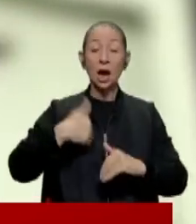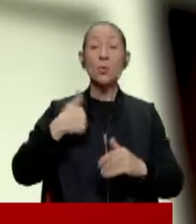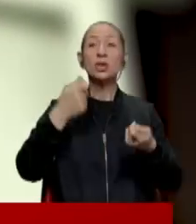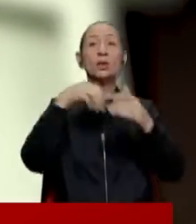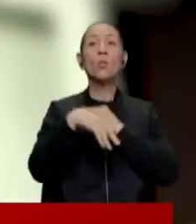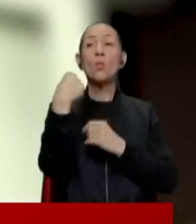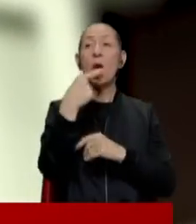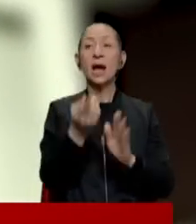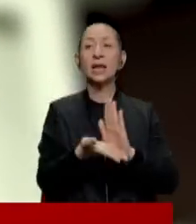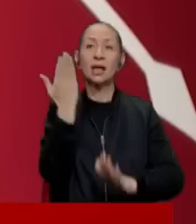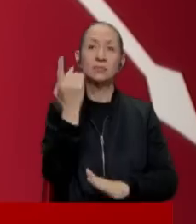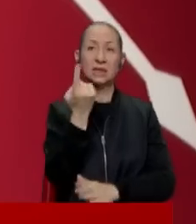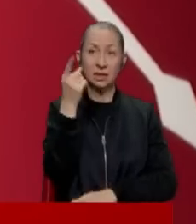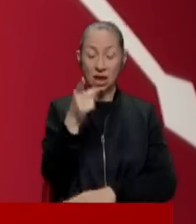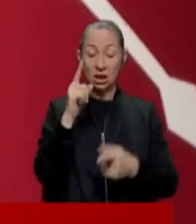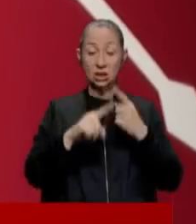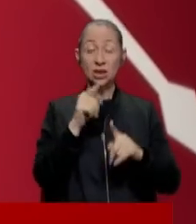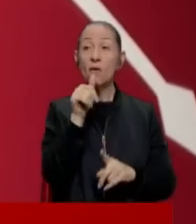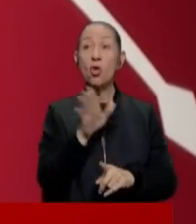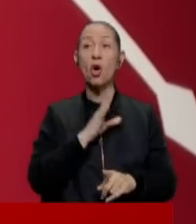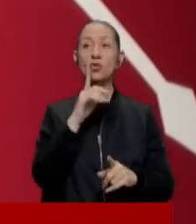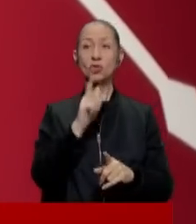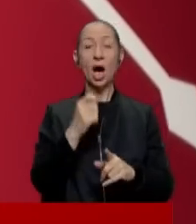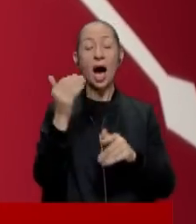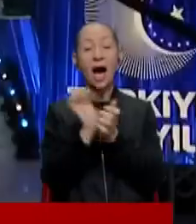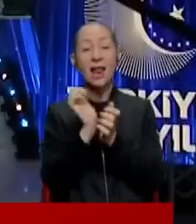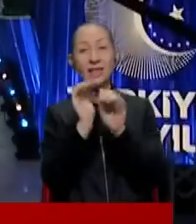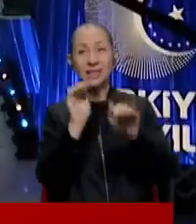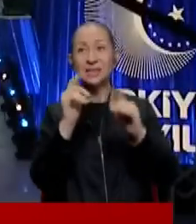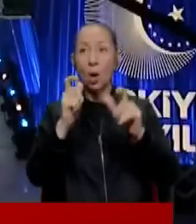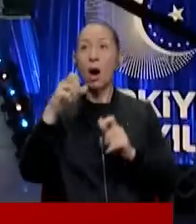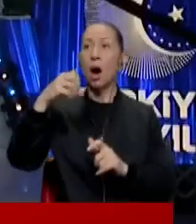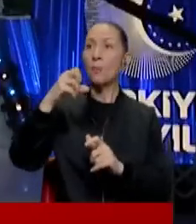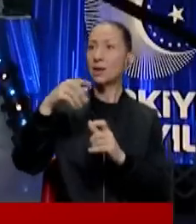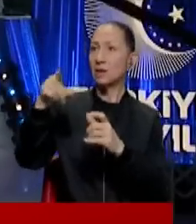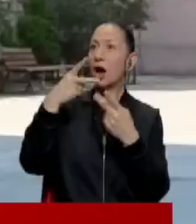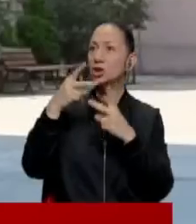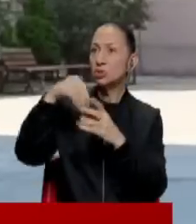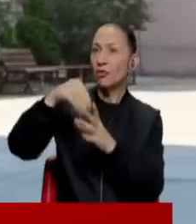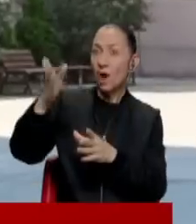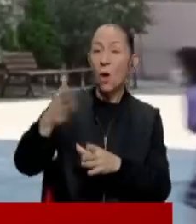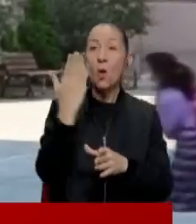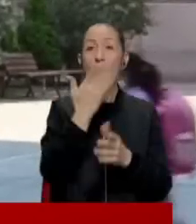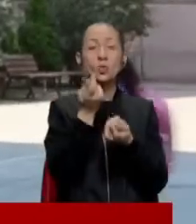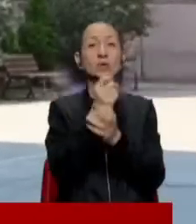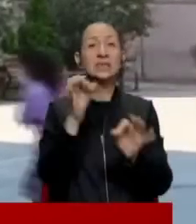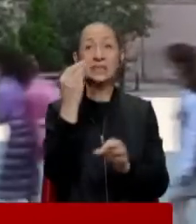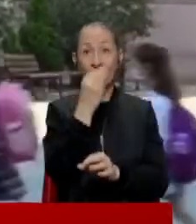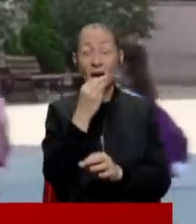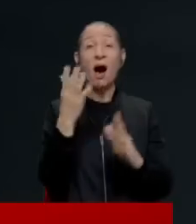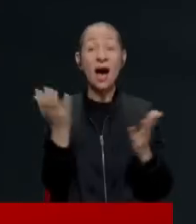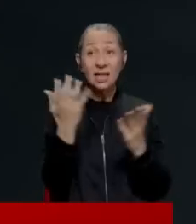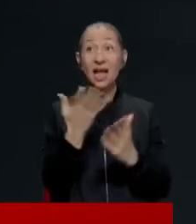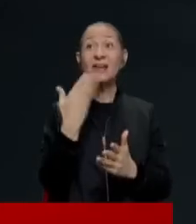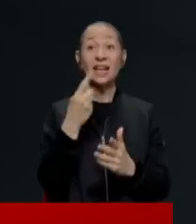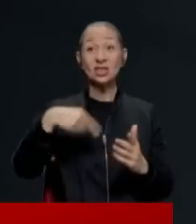mülakatın kaldırılması Onlardan birisi Kılıçdaroğlu'nun vaati aile destekleri sigortasını AK Parti beyannamesinde okullarda ücretsiz yemek Hatta